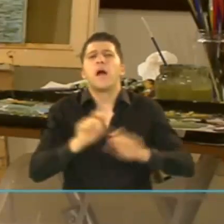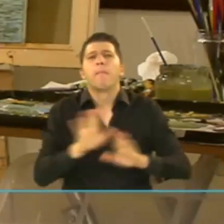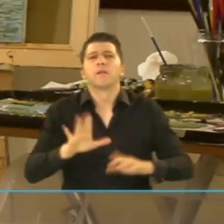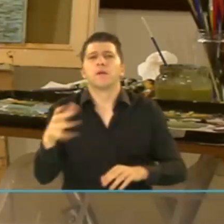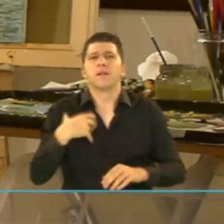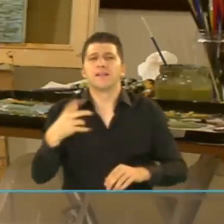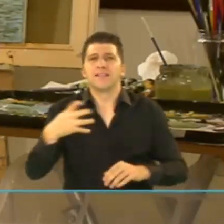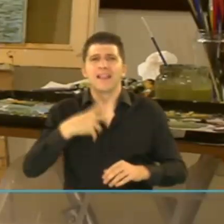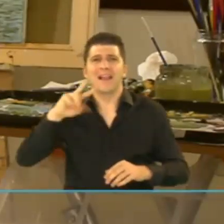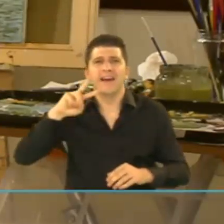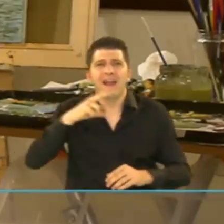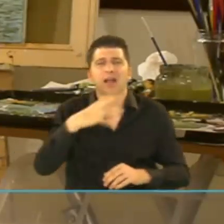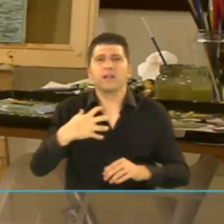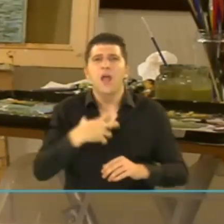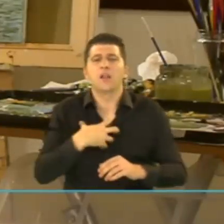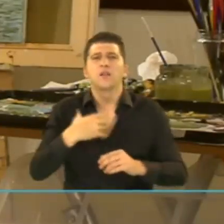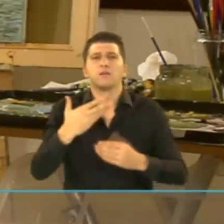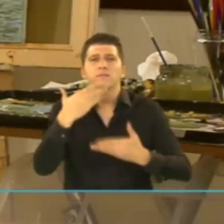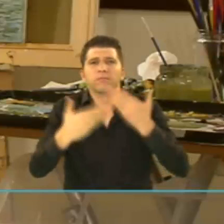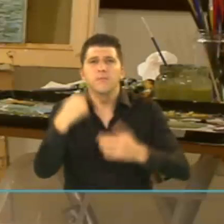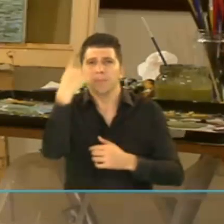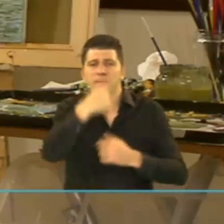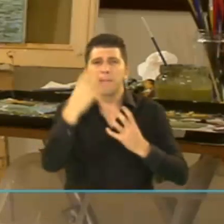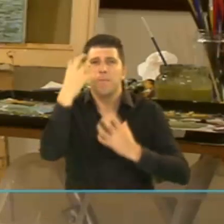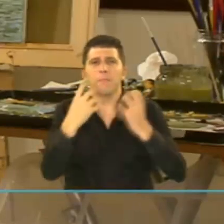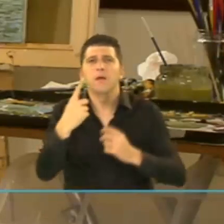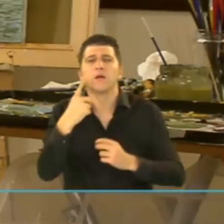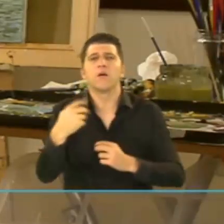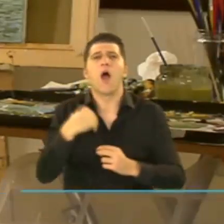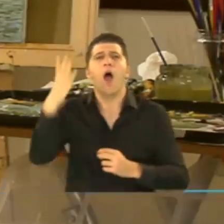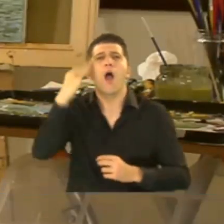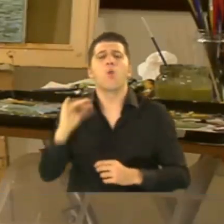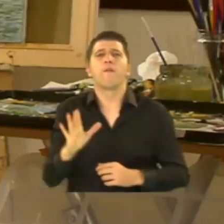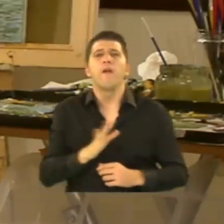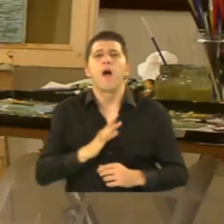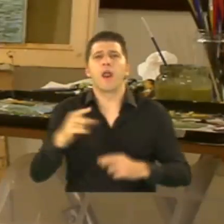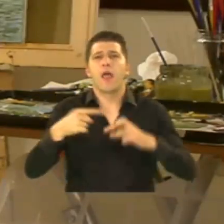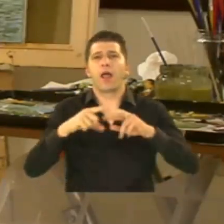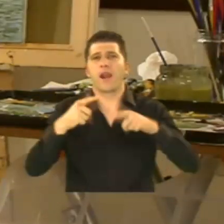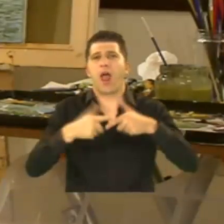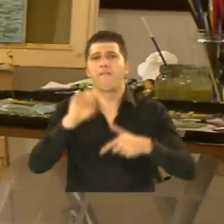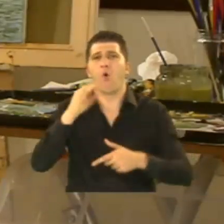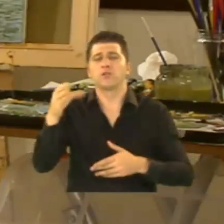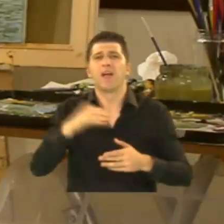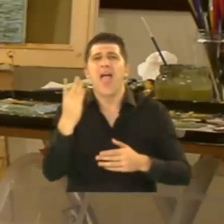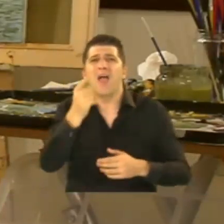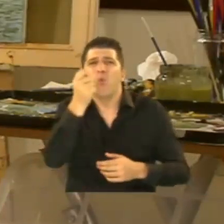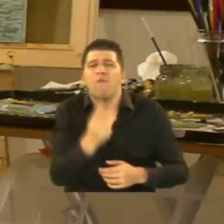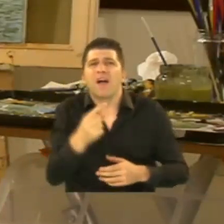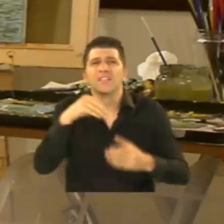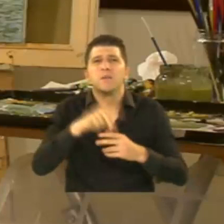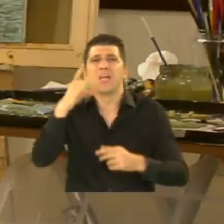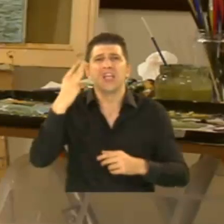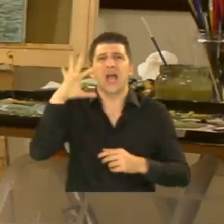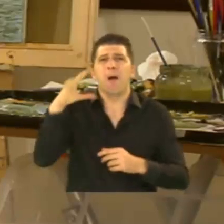Hatta o kadar renkleriyle, o kadar tarzıyla konuşan bir sanatçı ki Raif hocam. Hiç en